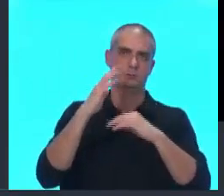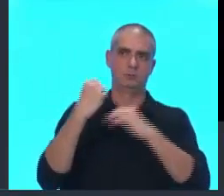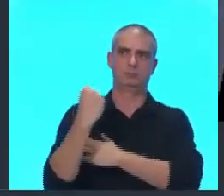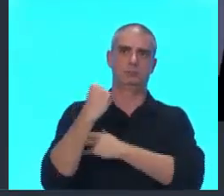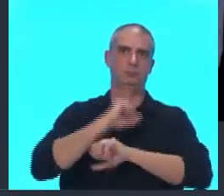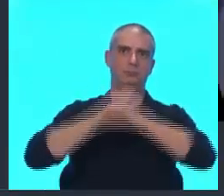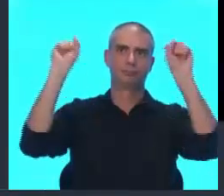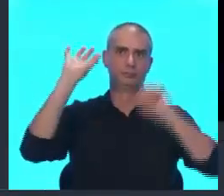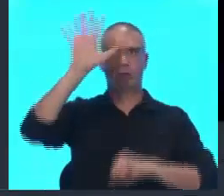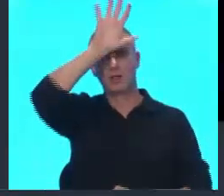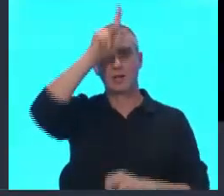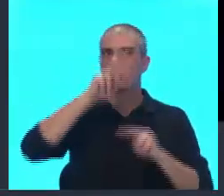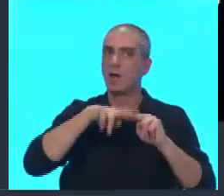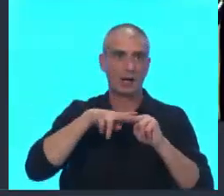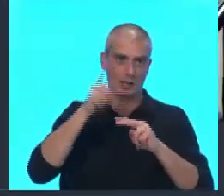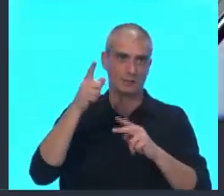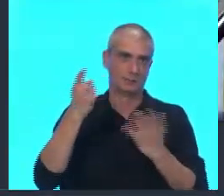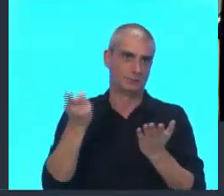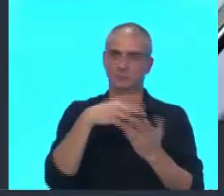אחרת מובטחת על ידי